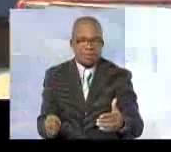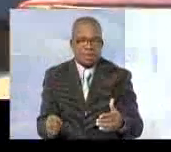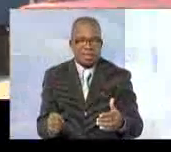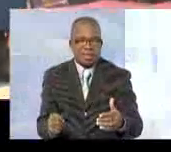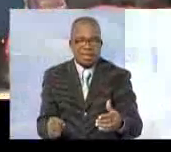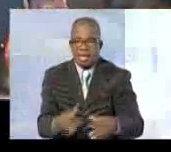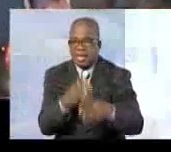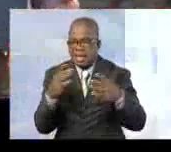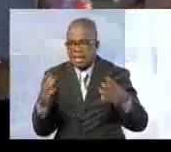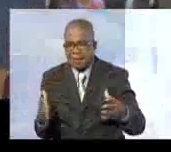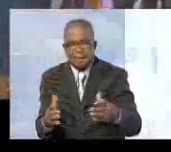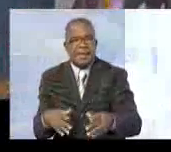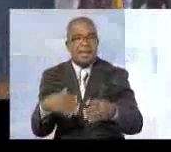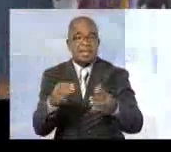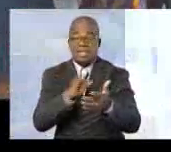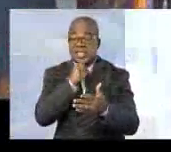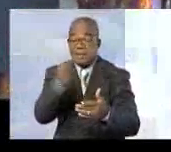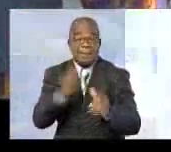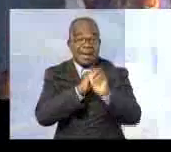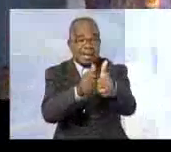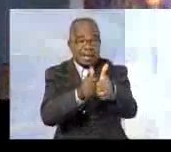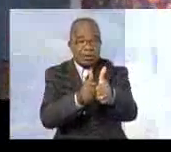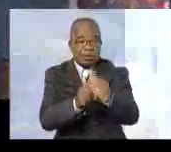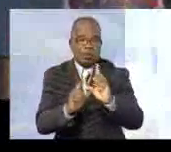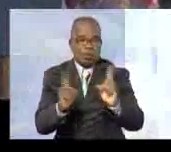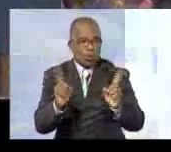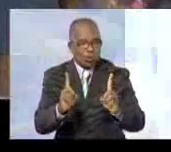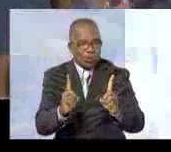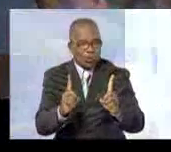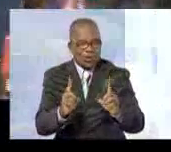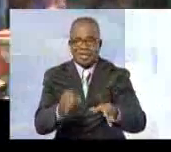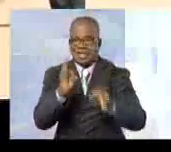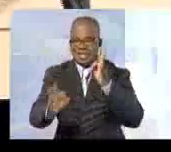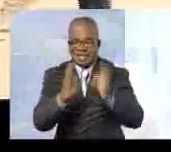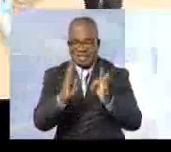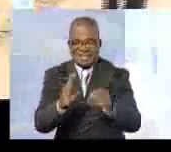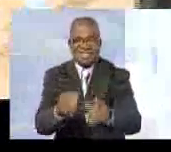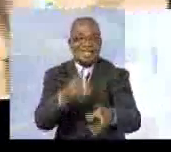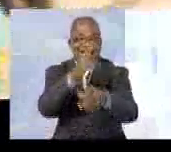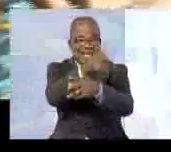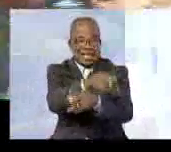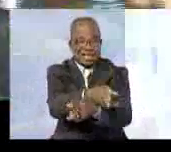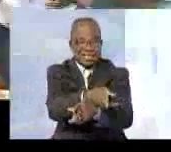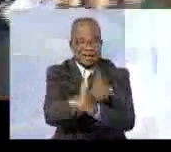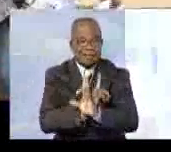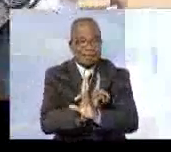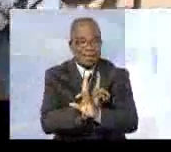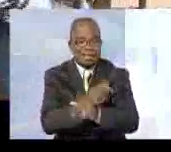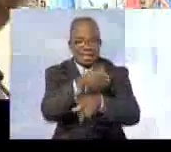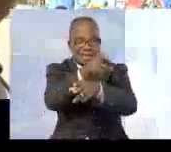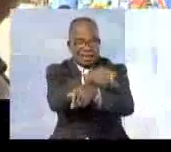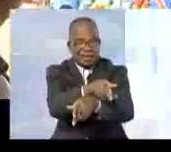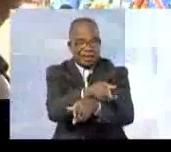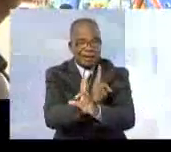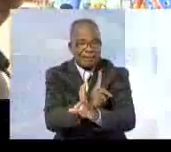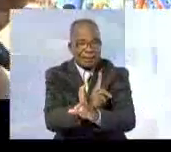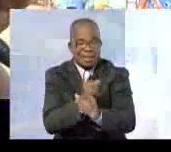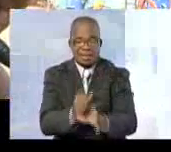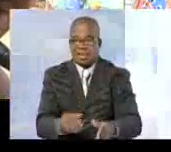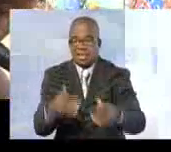ces femmes sur la gestion de la microfinance, elles qui, pour la plupart, ignorent de quoi il s'agit. Je ne suis pas au courant des